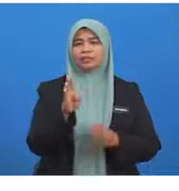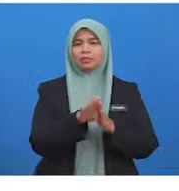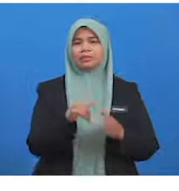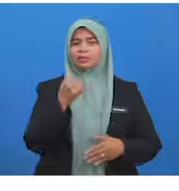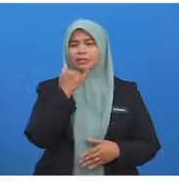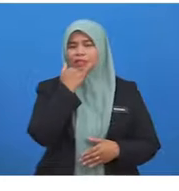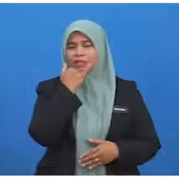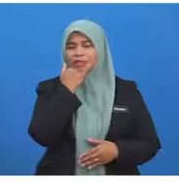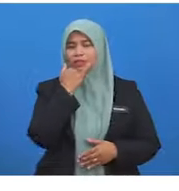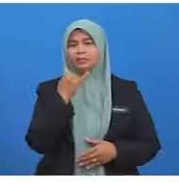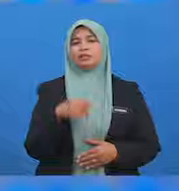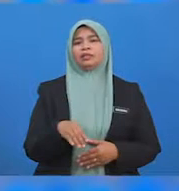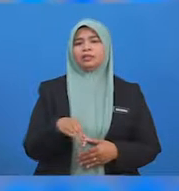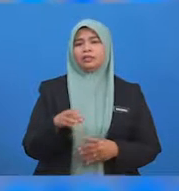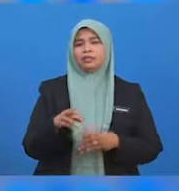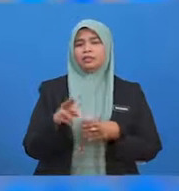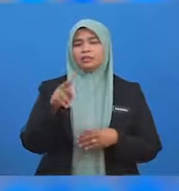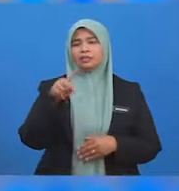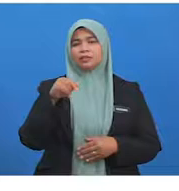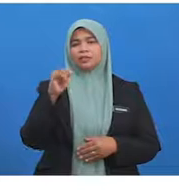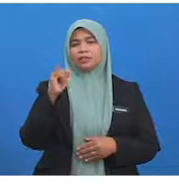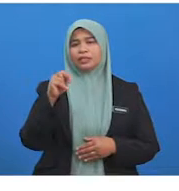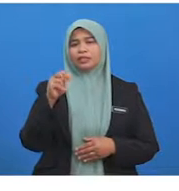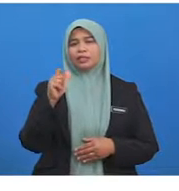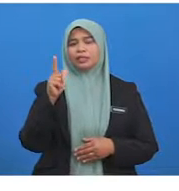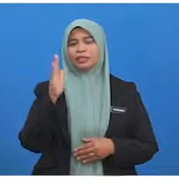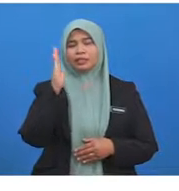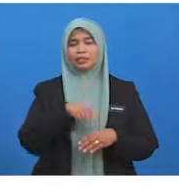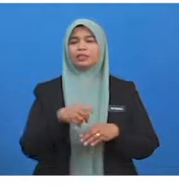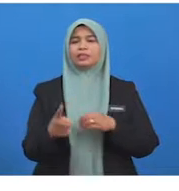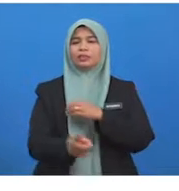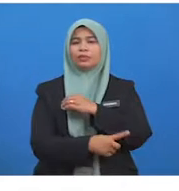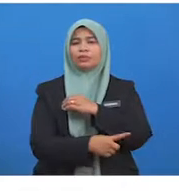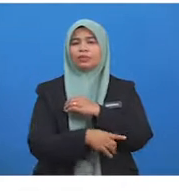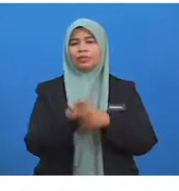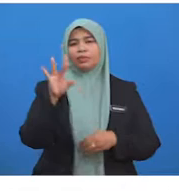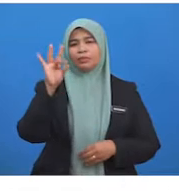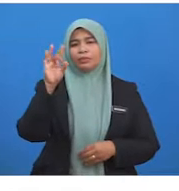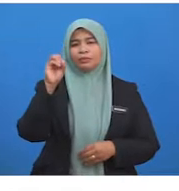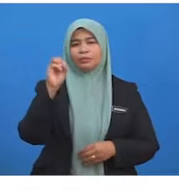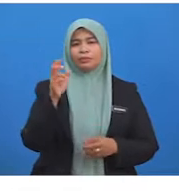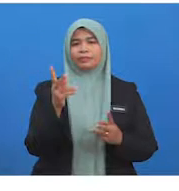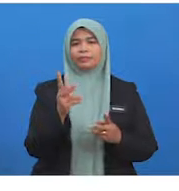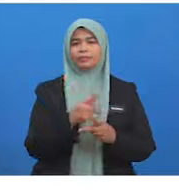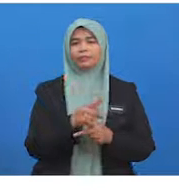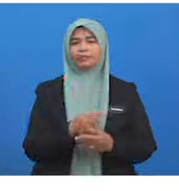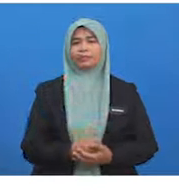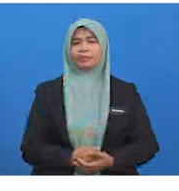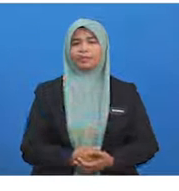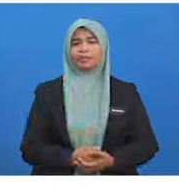kali sebatan. Jenayah yang ketiga ialah minum arak. Minum arak ialah